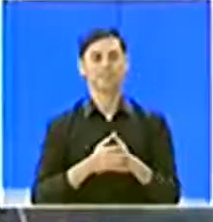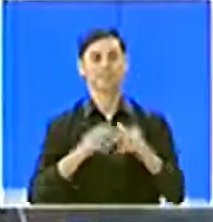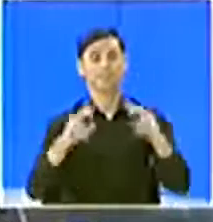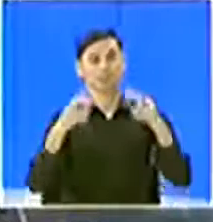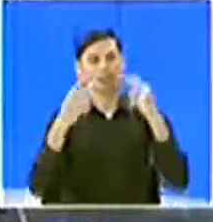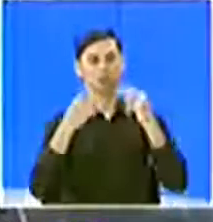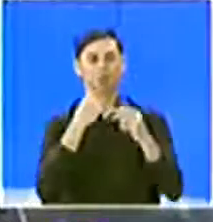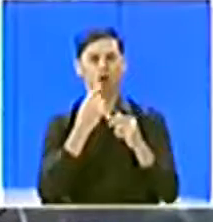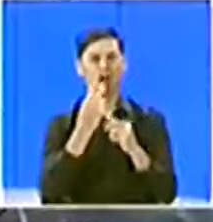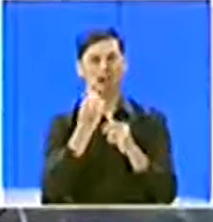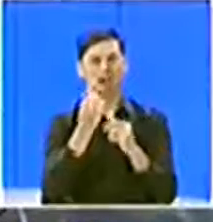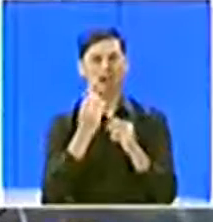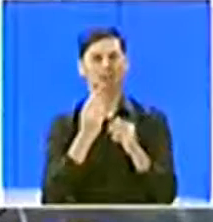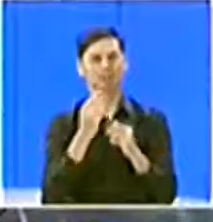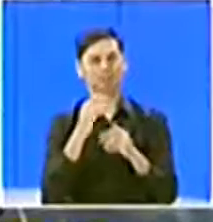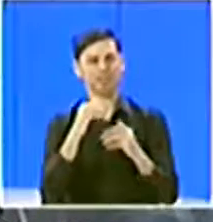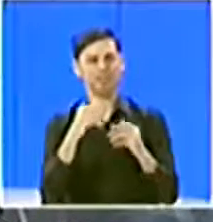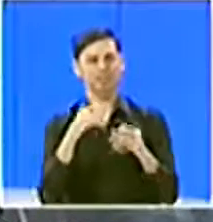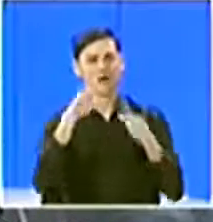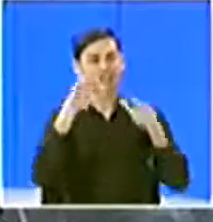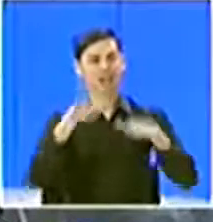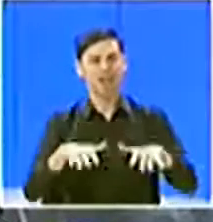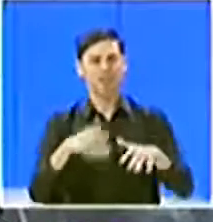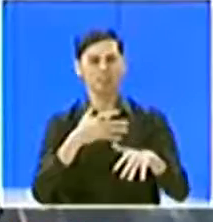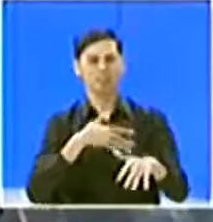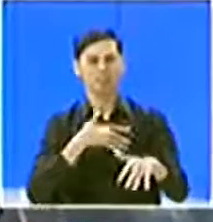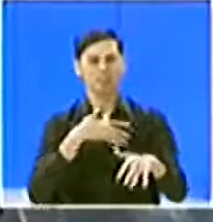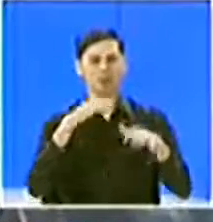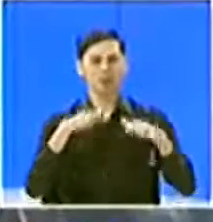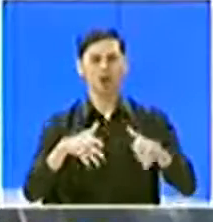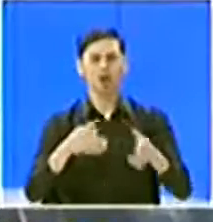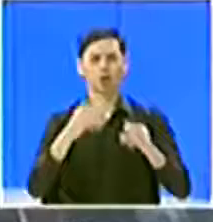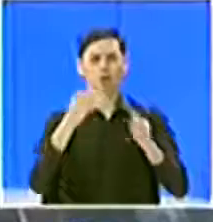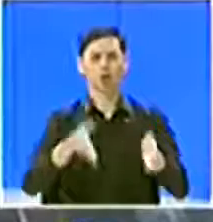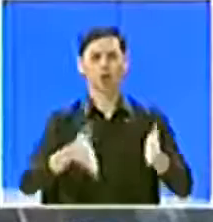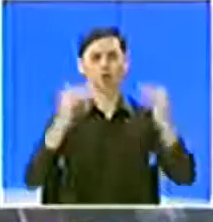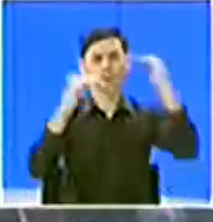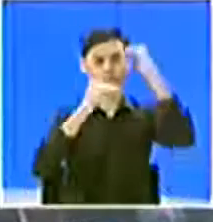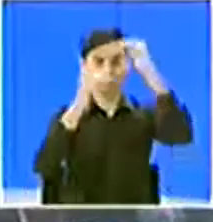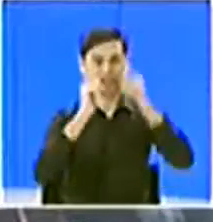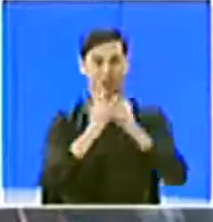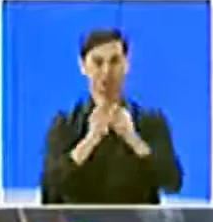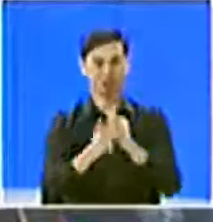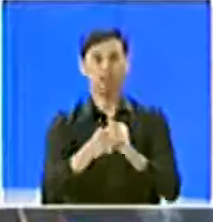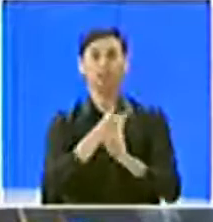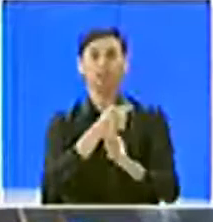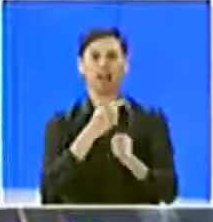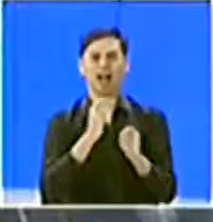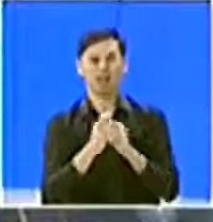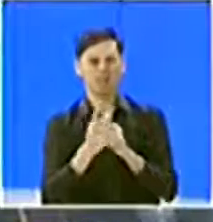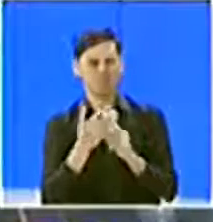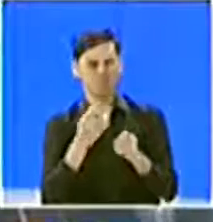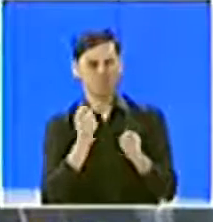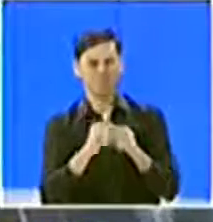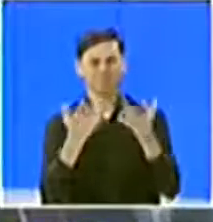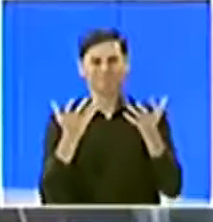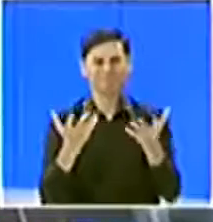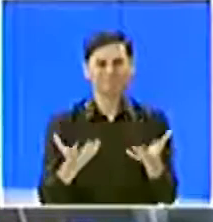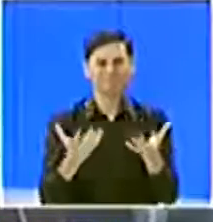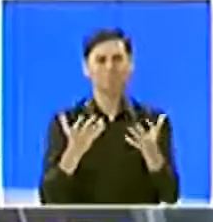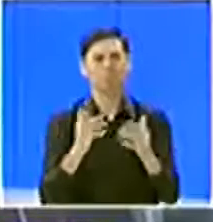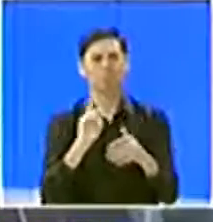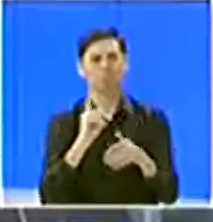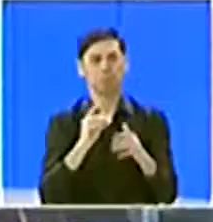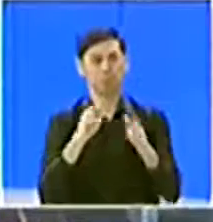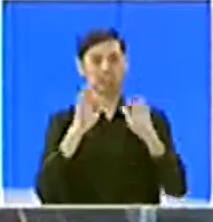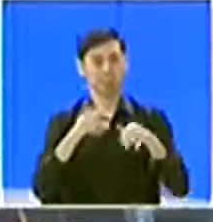Ya, kita beralih ke informasi lain, pemirsa. Persoalan tarif listrik ini juga dirasakan penghuni rumah susun sewa. Mahalnya tarif listrik membuat beban hidup tidak di rusun